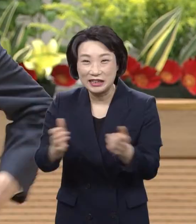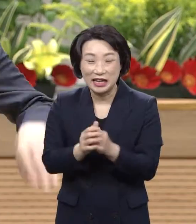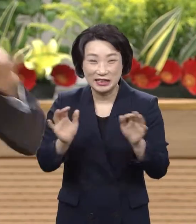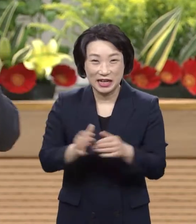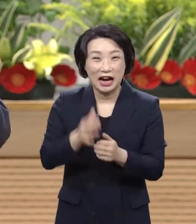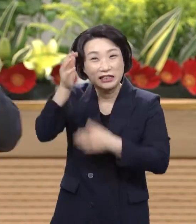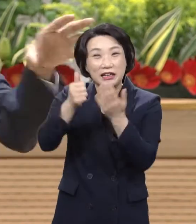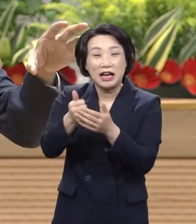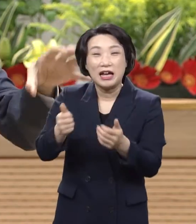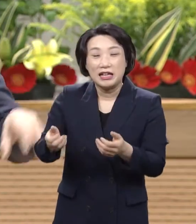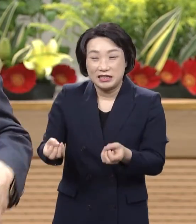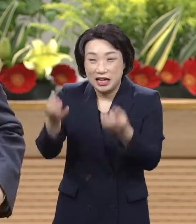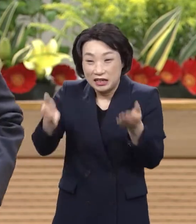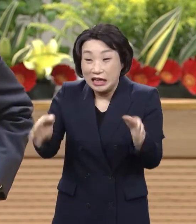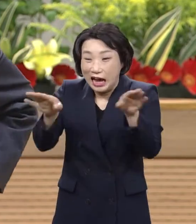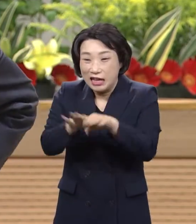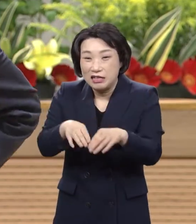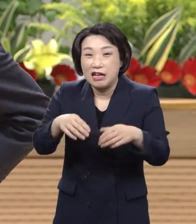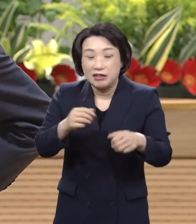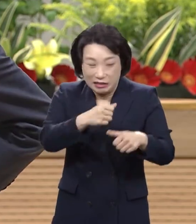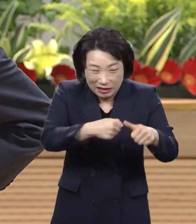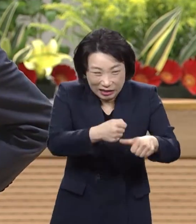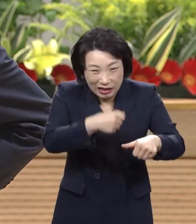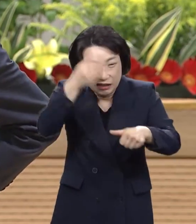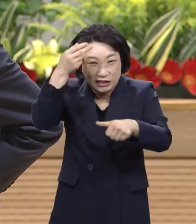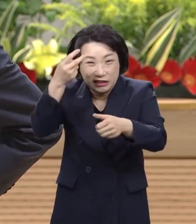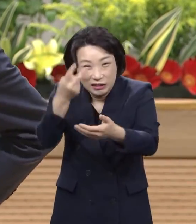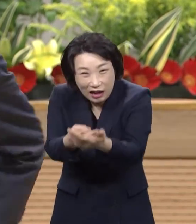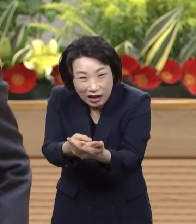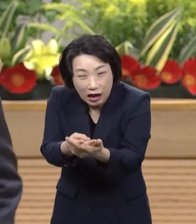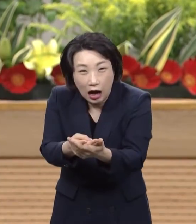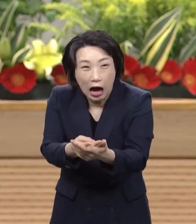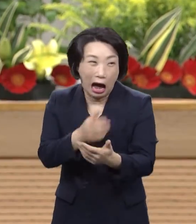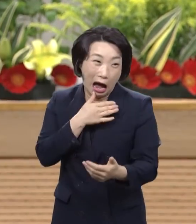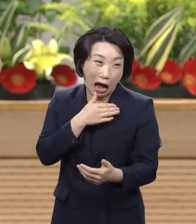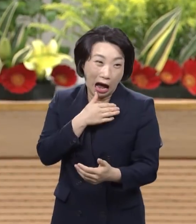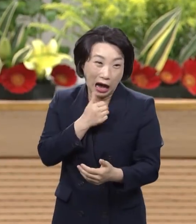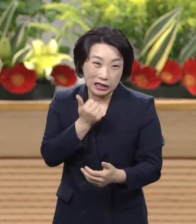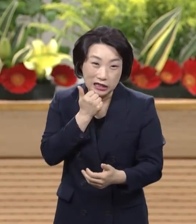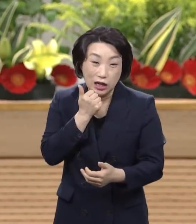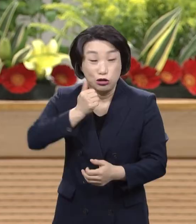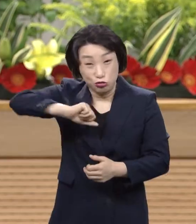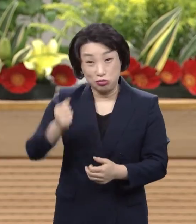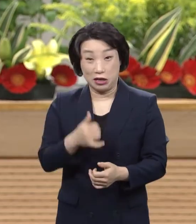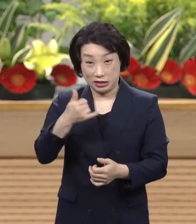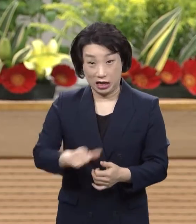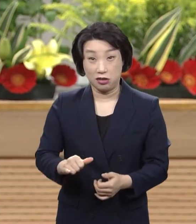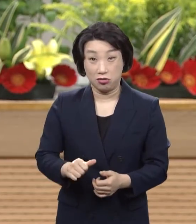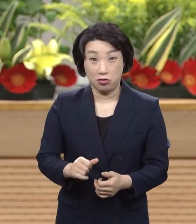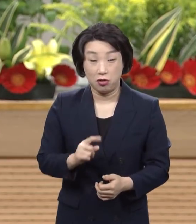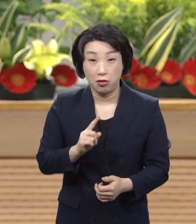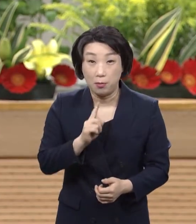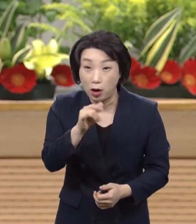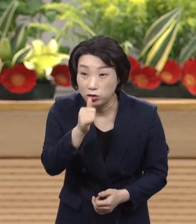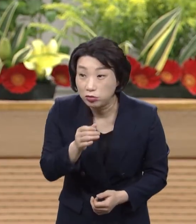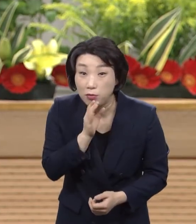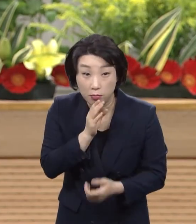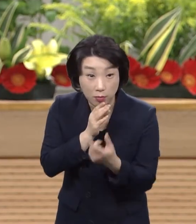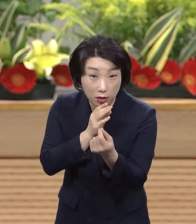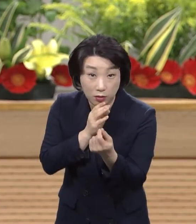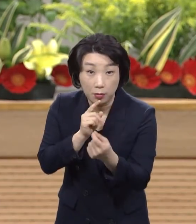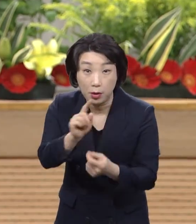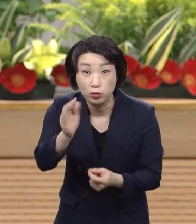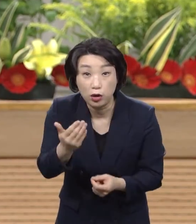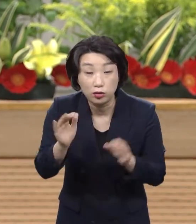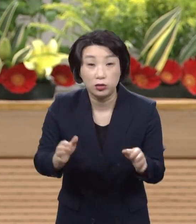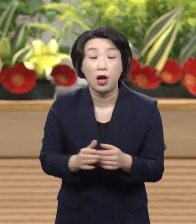제물처럼 제단 위에 눕기까지 했다. 이삭은 순종의 자식이다. 맞아요. 맞아. 근데